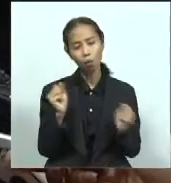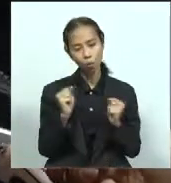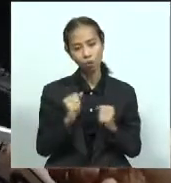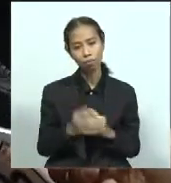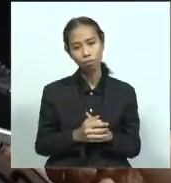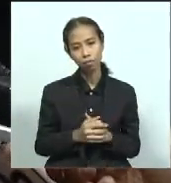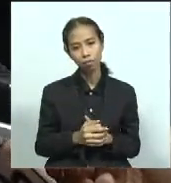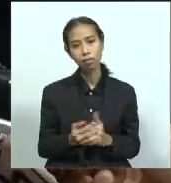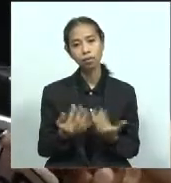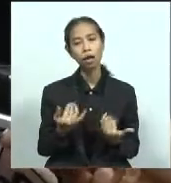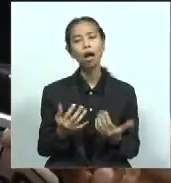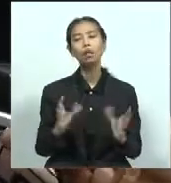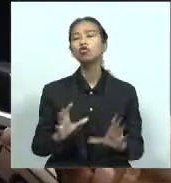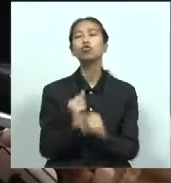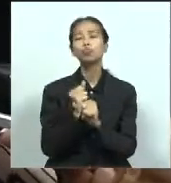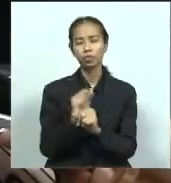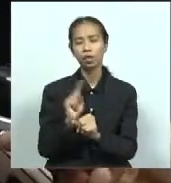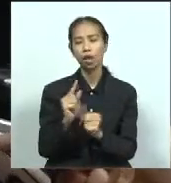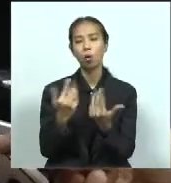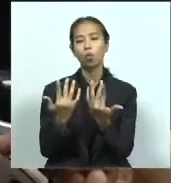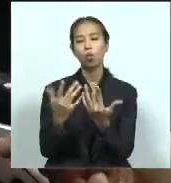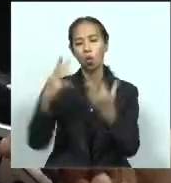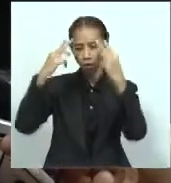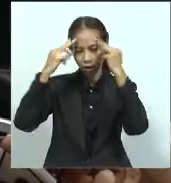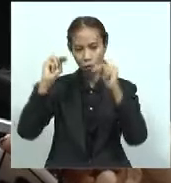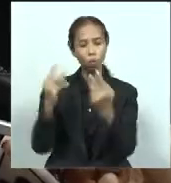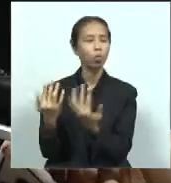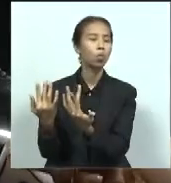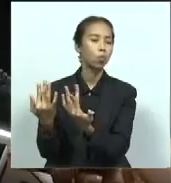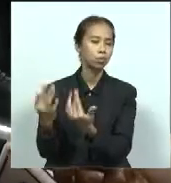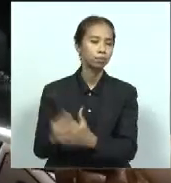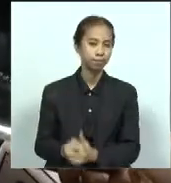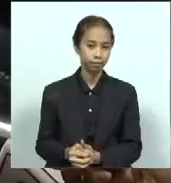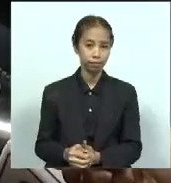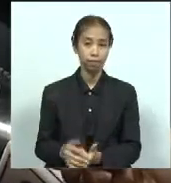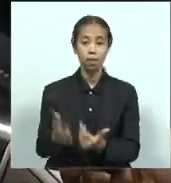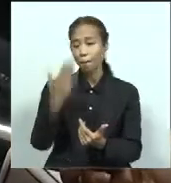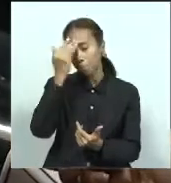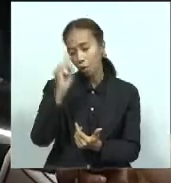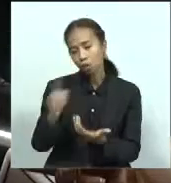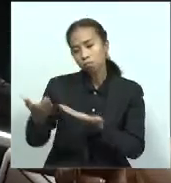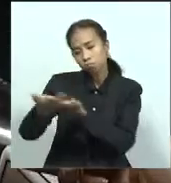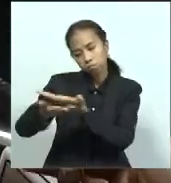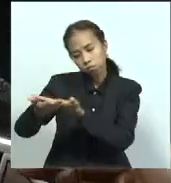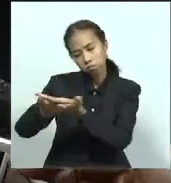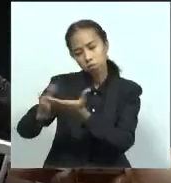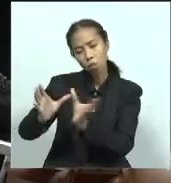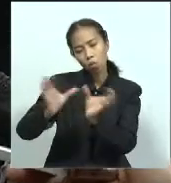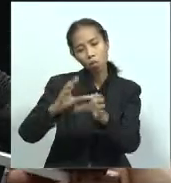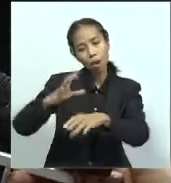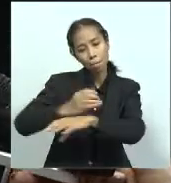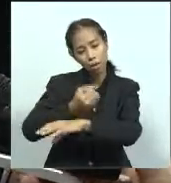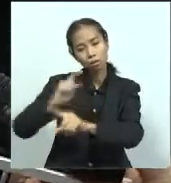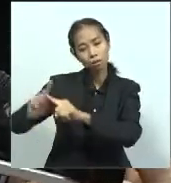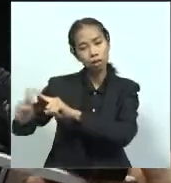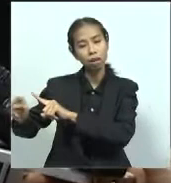าว่ารอท่านนายกพิจารณาดีกว่านะแล้วก็ต้องพิจารณาร่วมกับพรรคอื่นๆก็ด้วยนะ รายชื่อคนที่จะมาเป็นรั